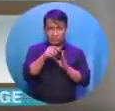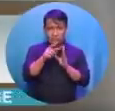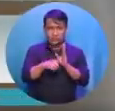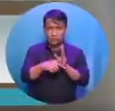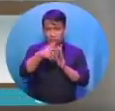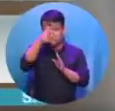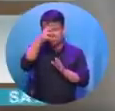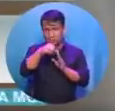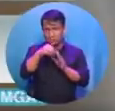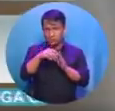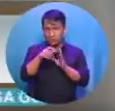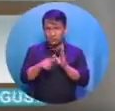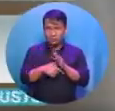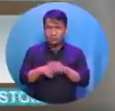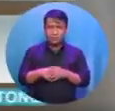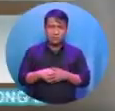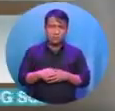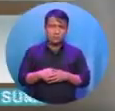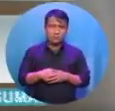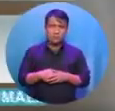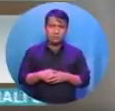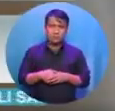Wala pong kumukonsente sa kanya, sir.